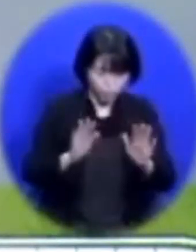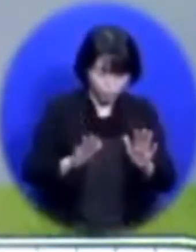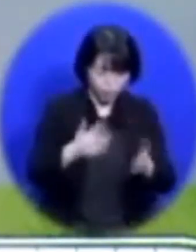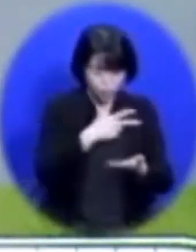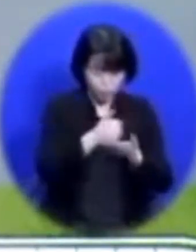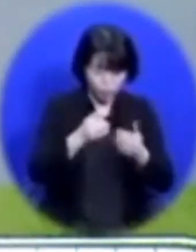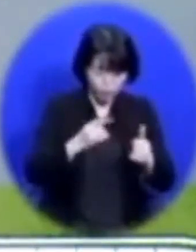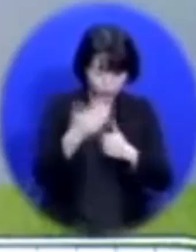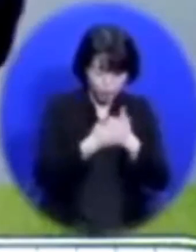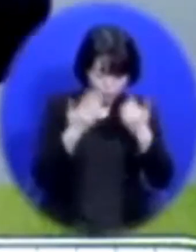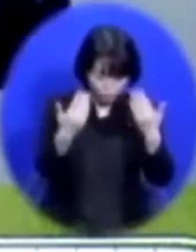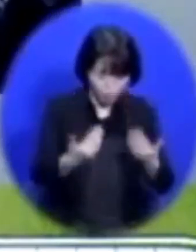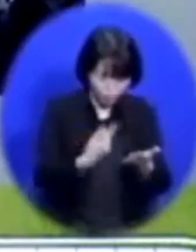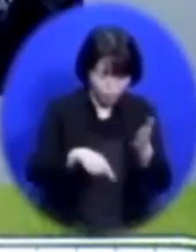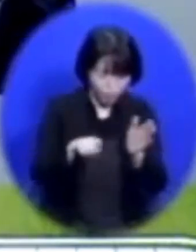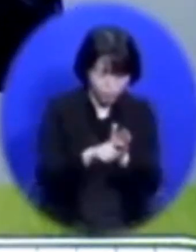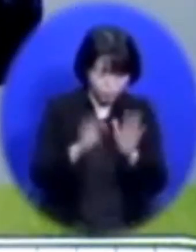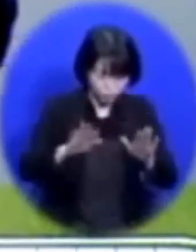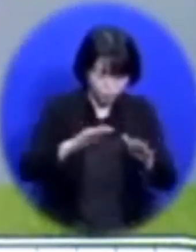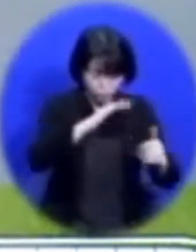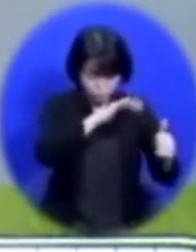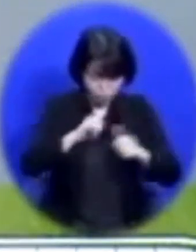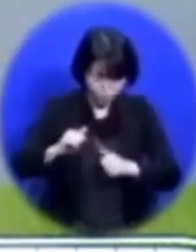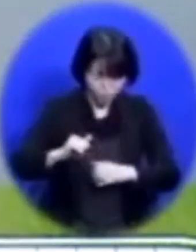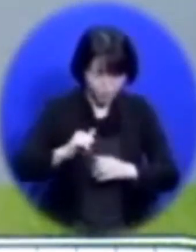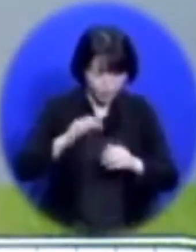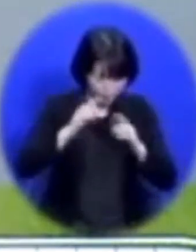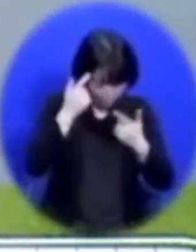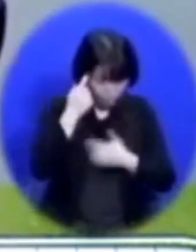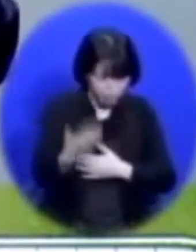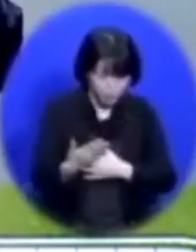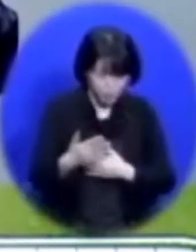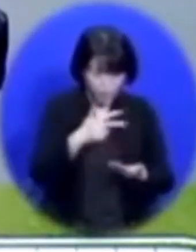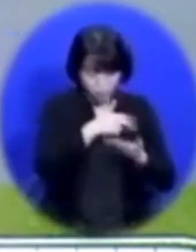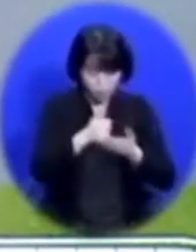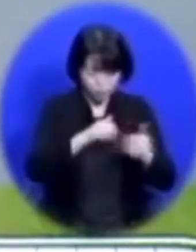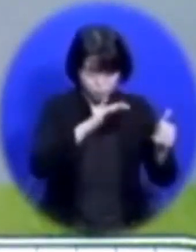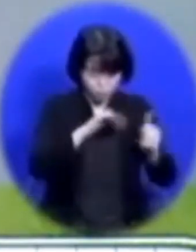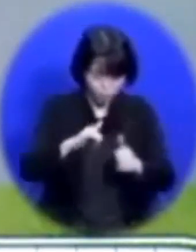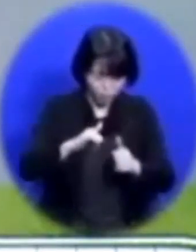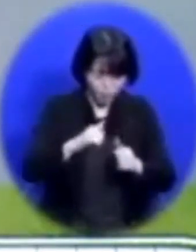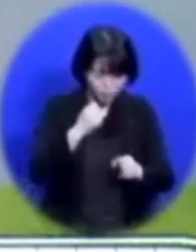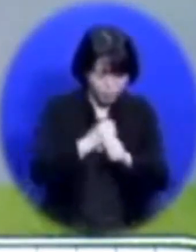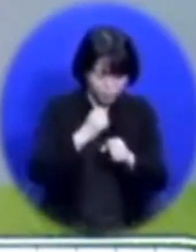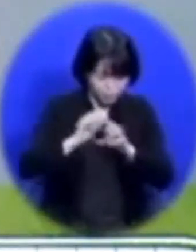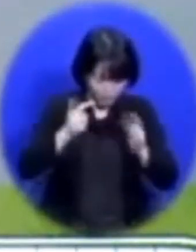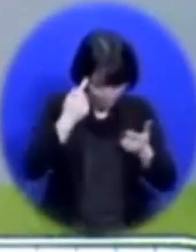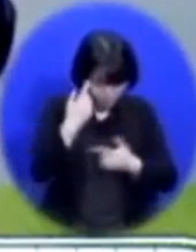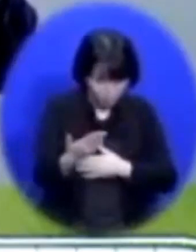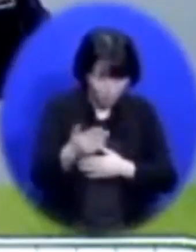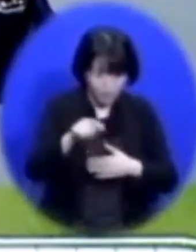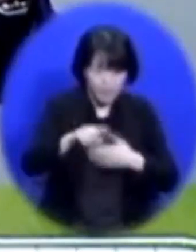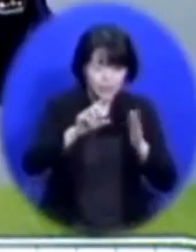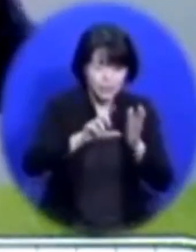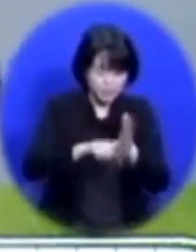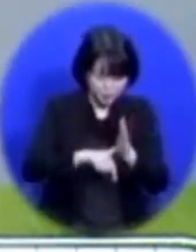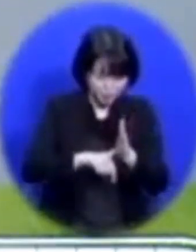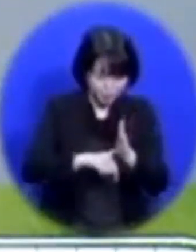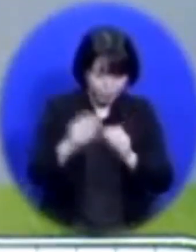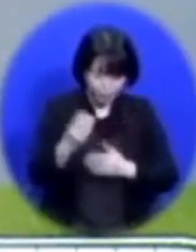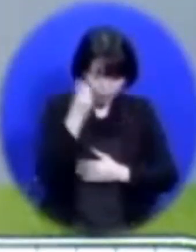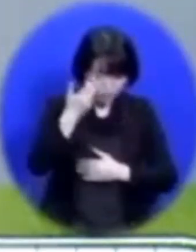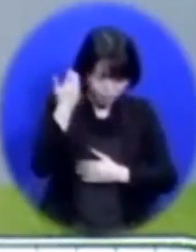우리를부르신것은우리에게은혜를베푸시기위함이아니셨습니까? 주님께서우리를당신께로인도하지않으셨습니까? 이시간